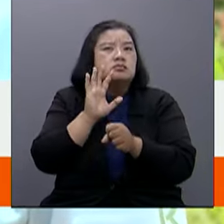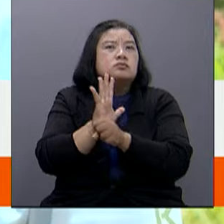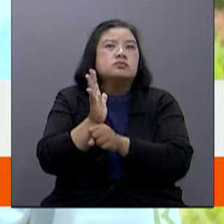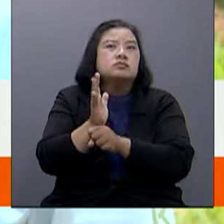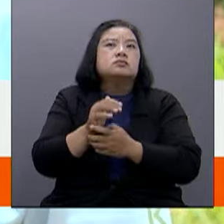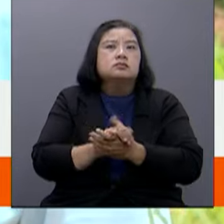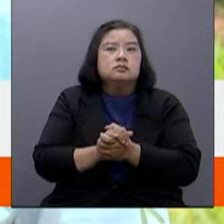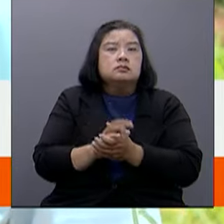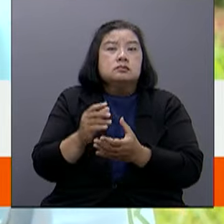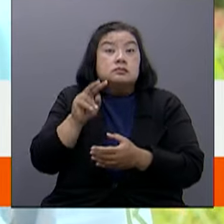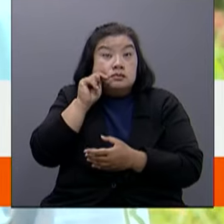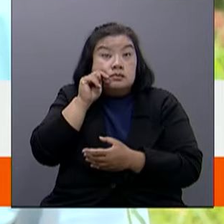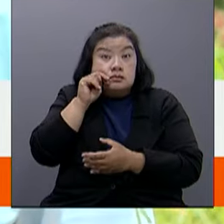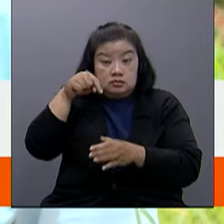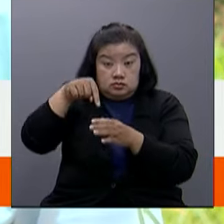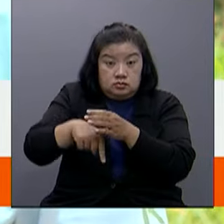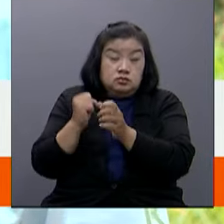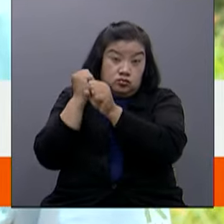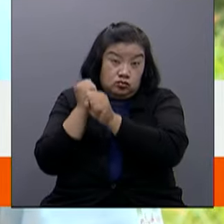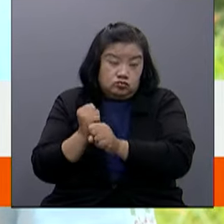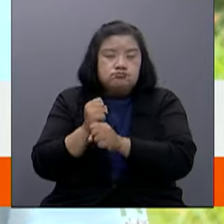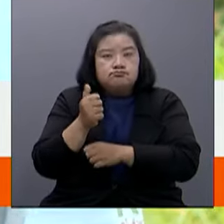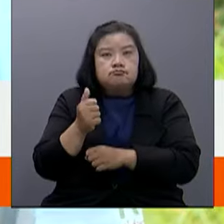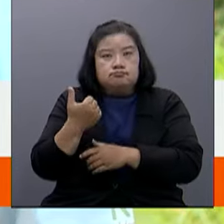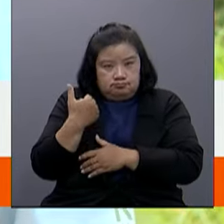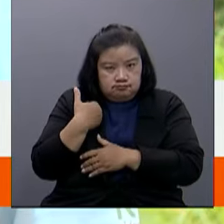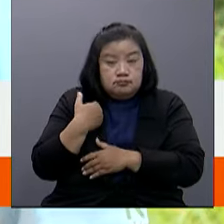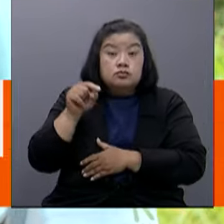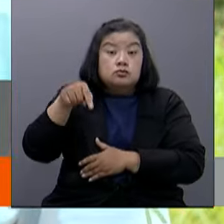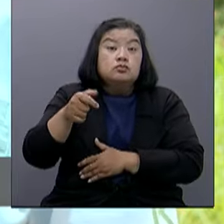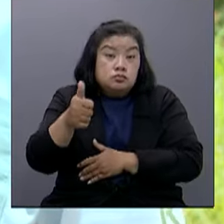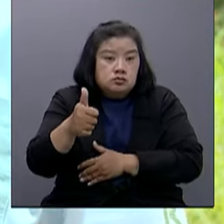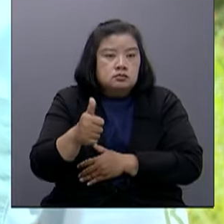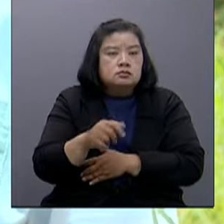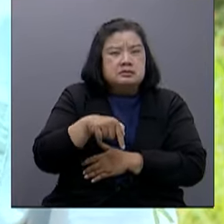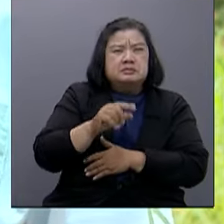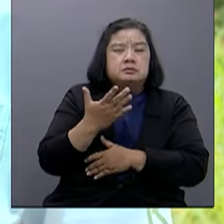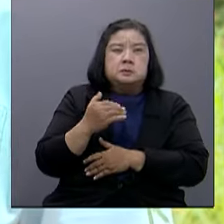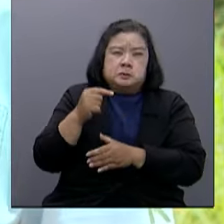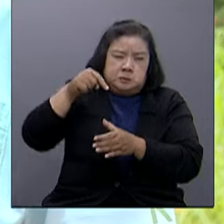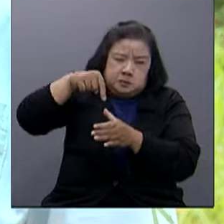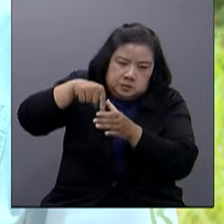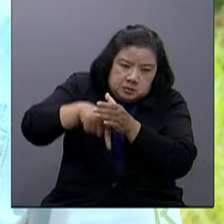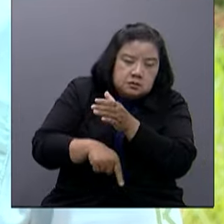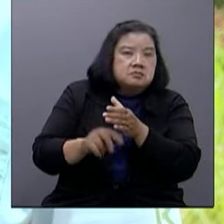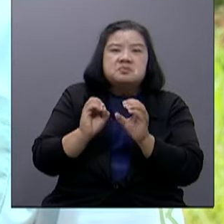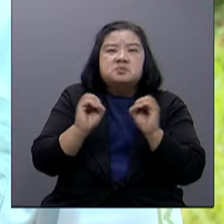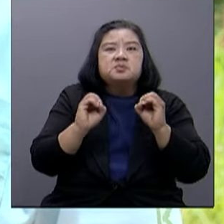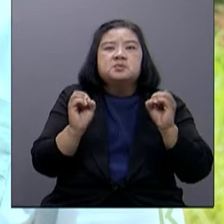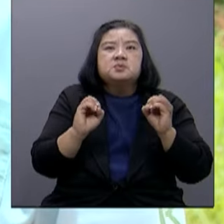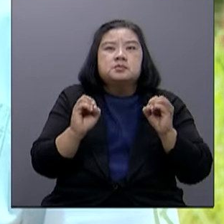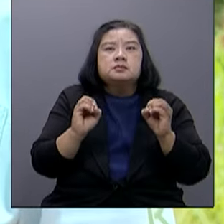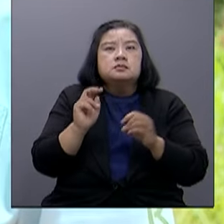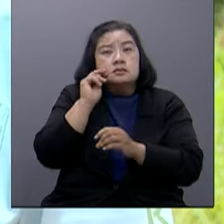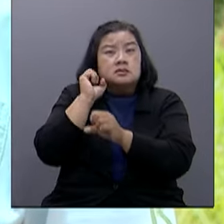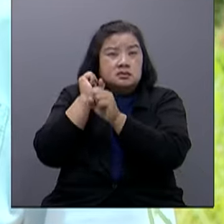น้ำใต้ดินนะครับมันจะมีเป็นโซนไปเนาะบางโซนนี่เจาะยังไงก็ไม่ได้นะครับเพราะว่าน้ำใต้ดินไม่มีเลยไม่มีธนาคาร